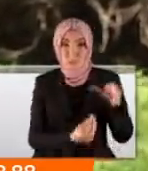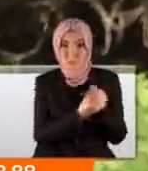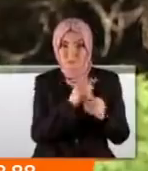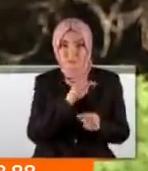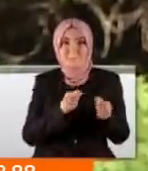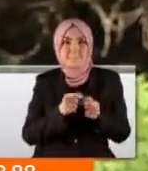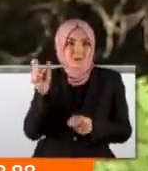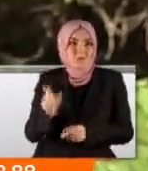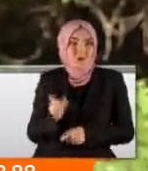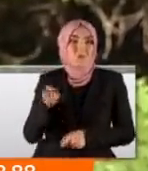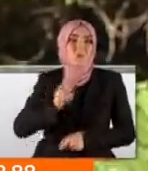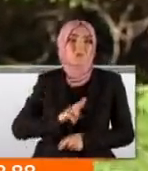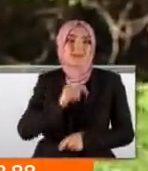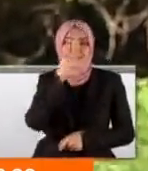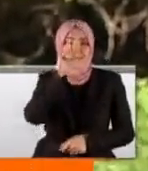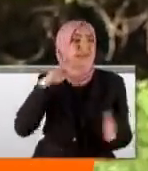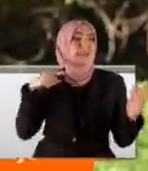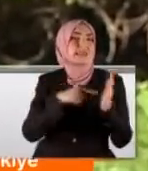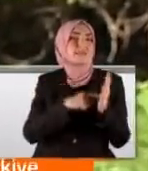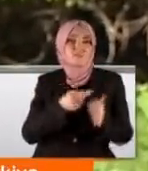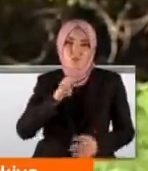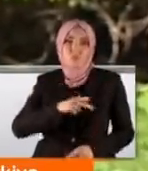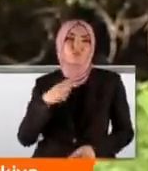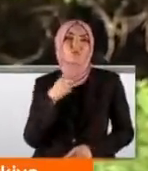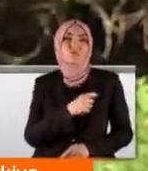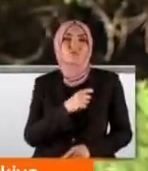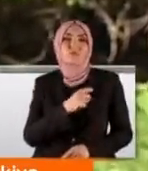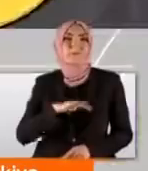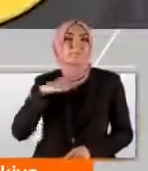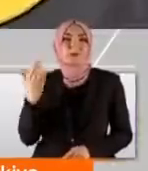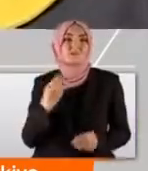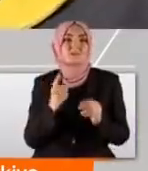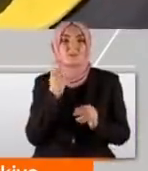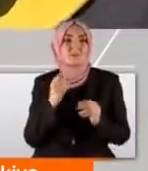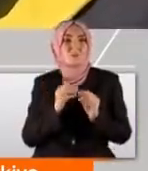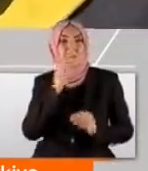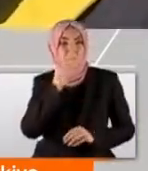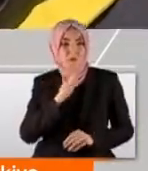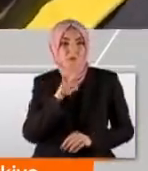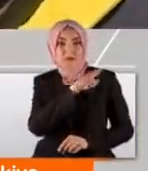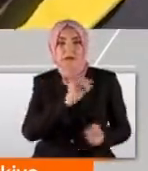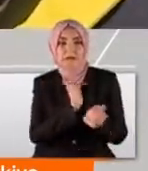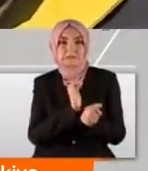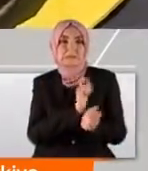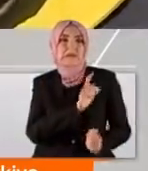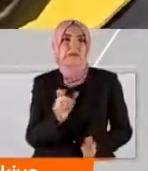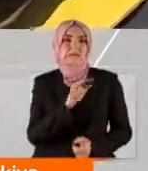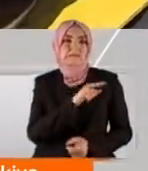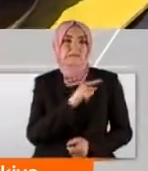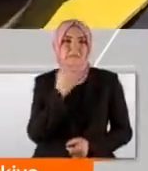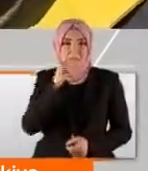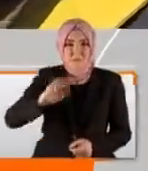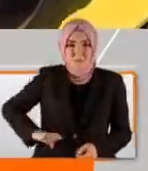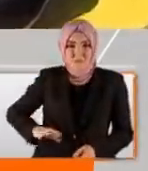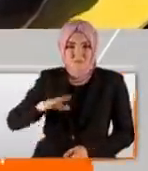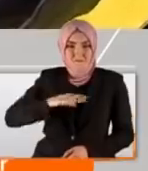durmayacak. Bunların tek hedefi öldürmek. Başka bir şey değil. Ailece katiller. Benim bir oğlum var, oğlumdan tehdit ediyor. Diyor ki bir oğlum